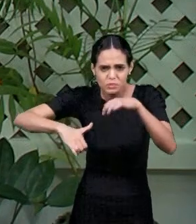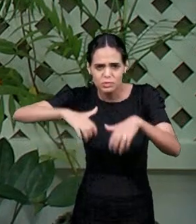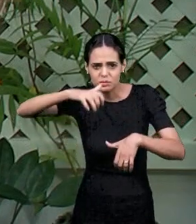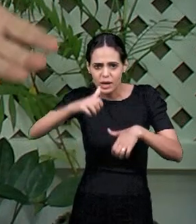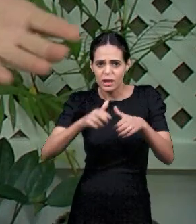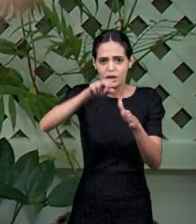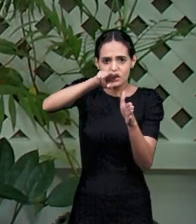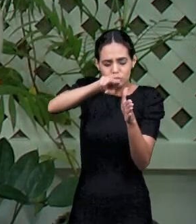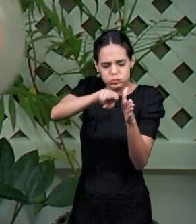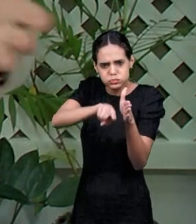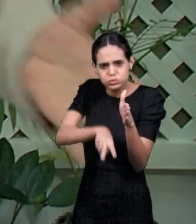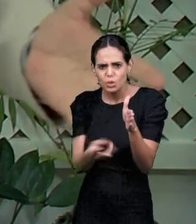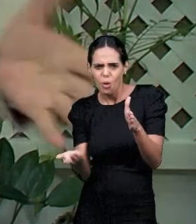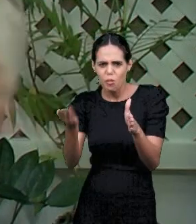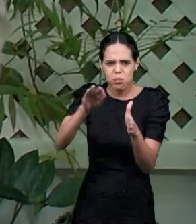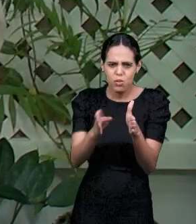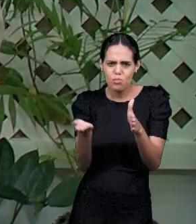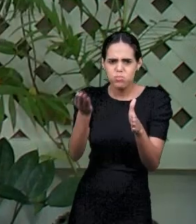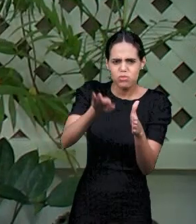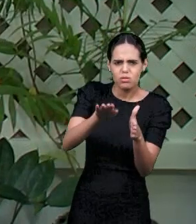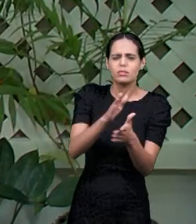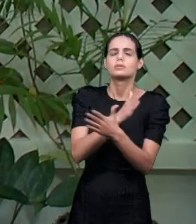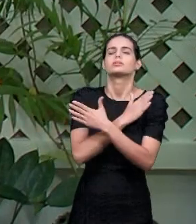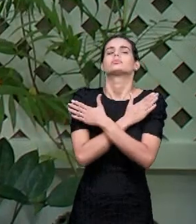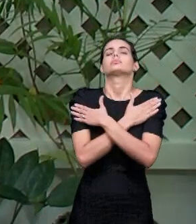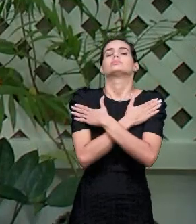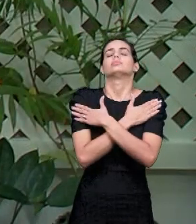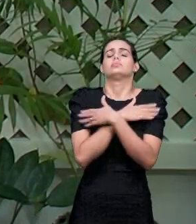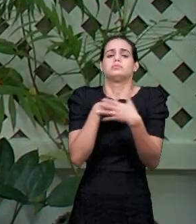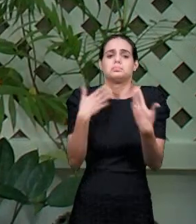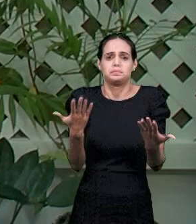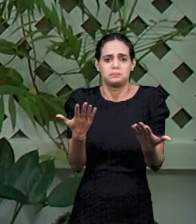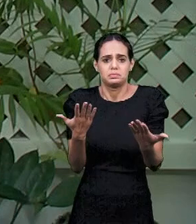enterrer. Donc la foule aussi disait bon, on va enterrer.